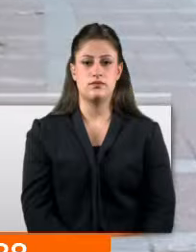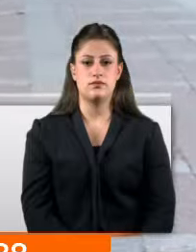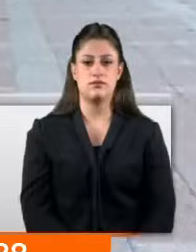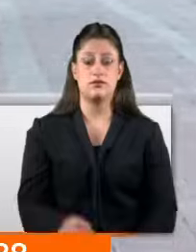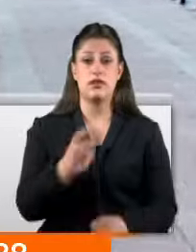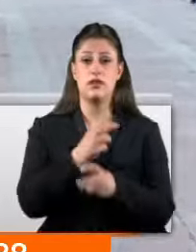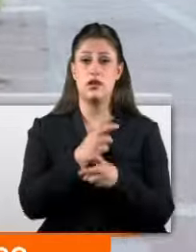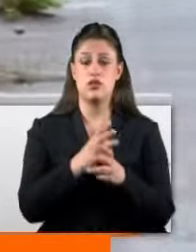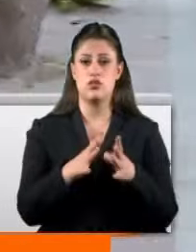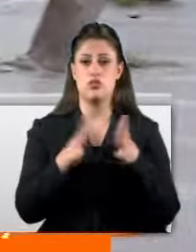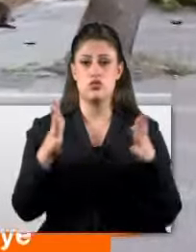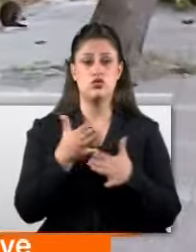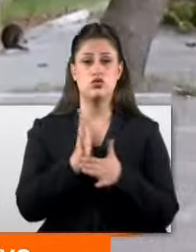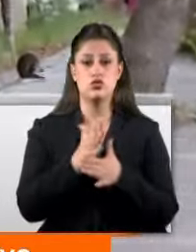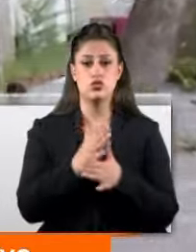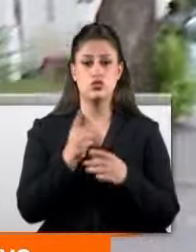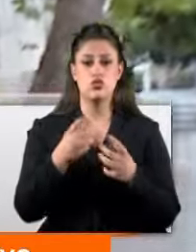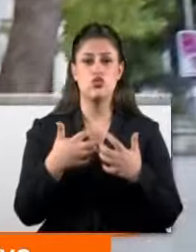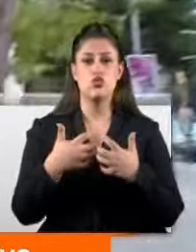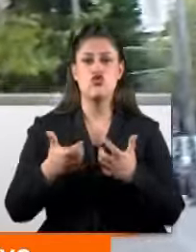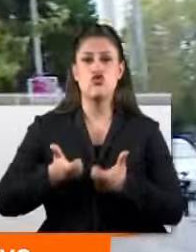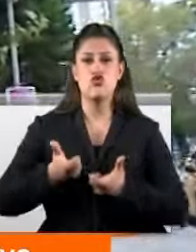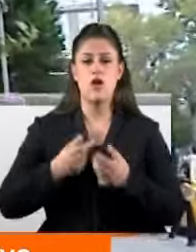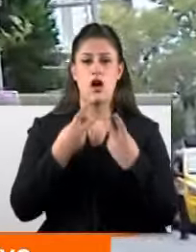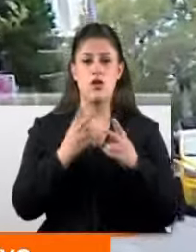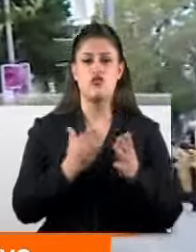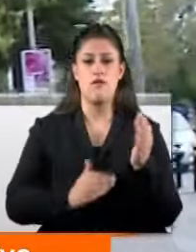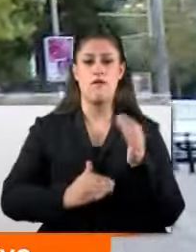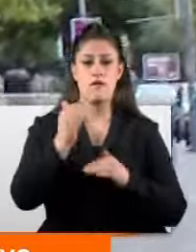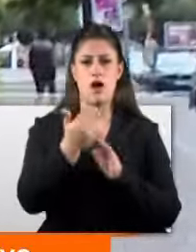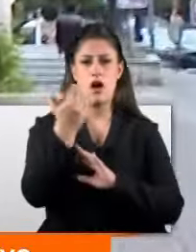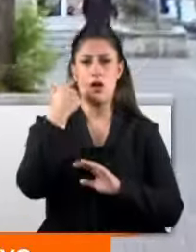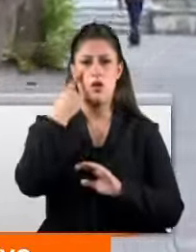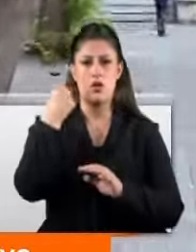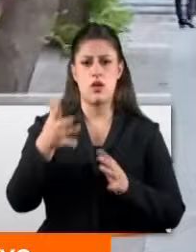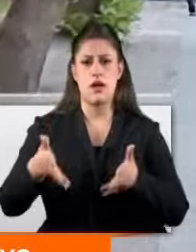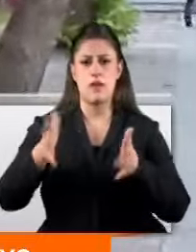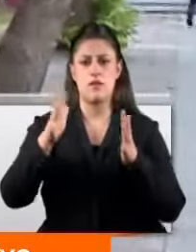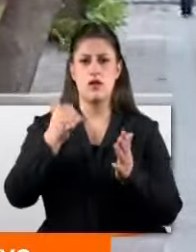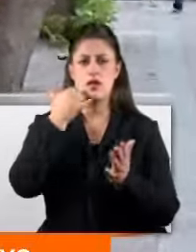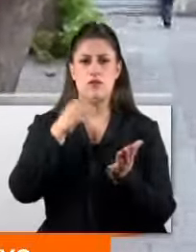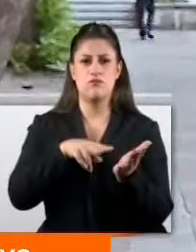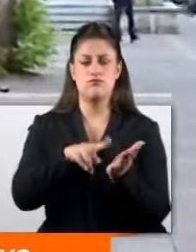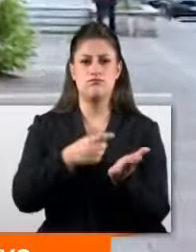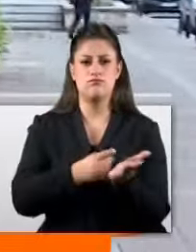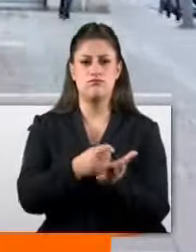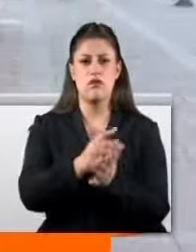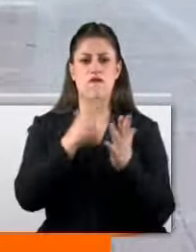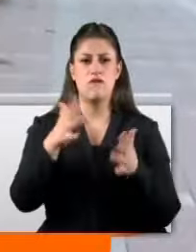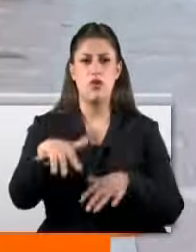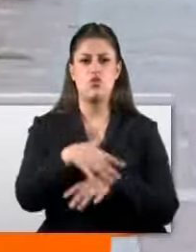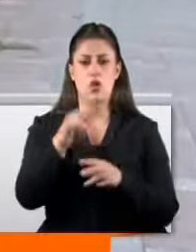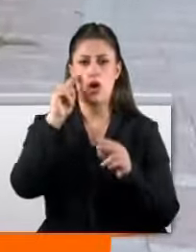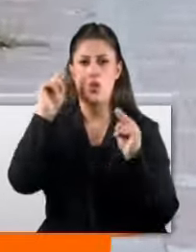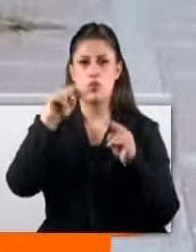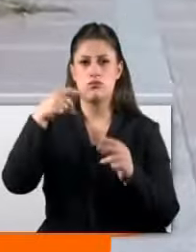Tehlike büyük çünkü güvenlik açığı çok fazla. Bakın arkamda gördüğünüz binayı navigasyon veya sokak görüntüleme uygulamalarından olduğu